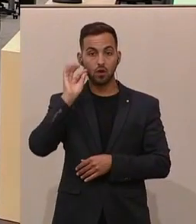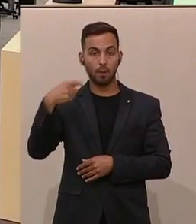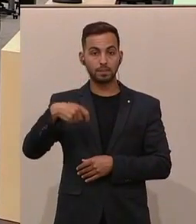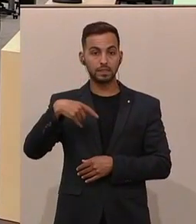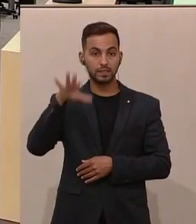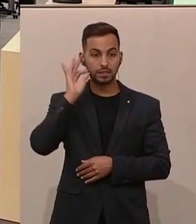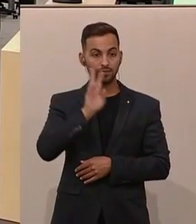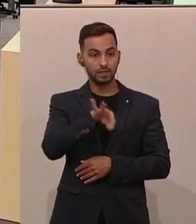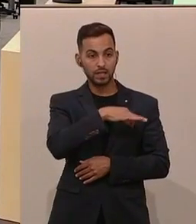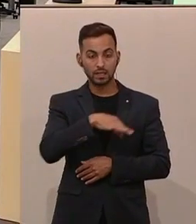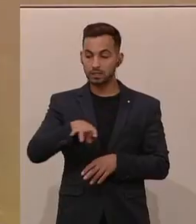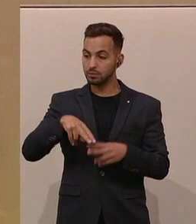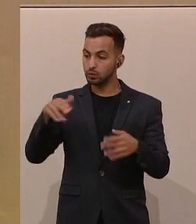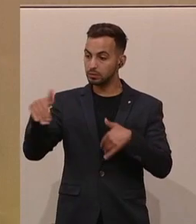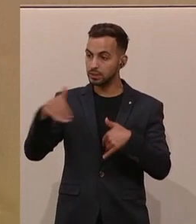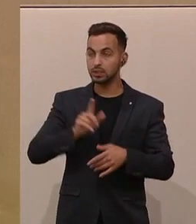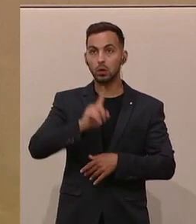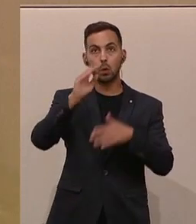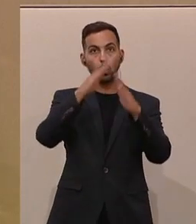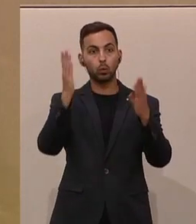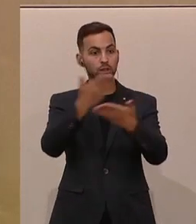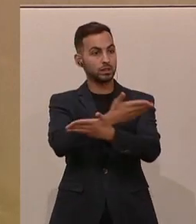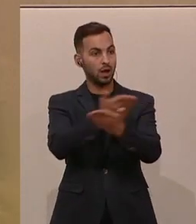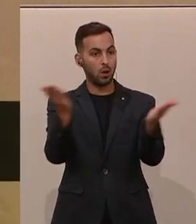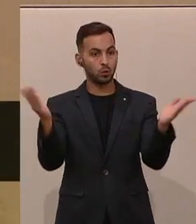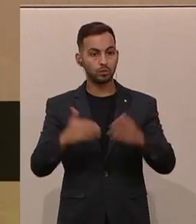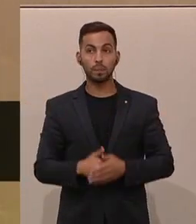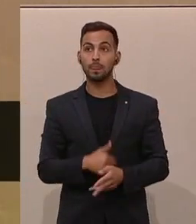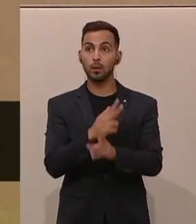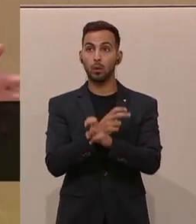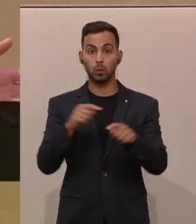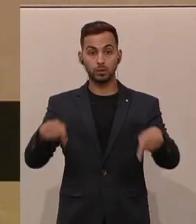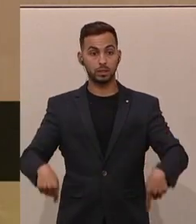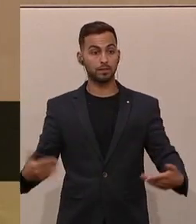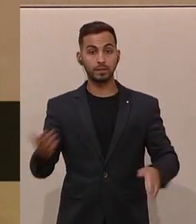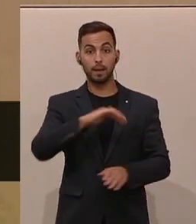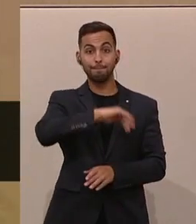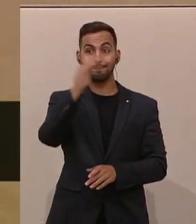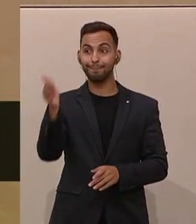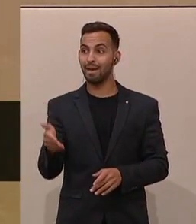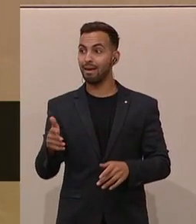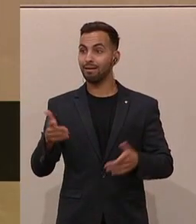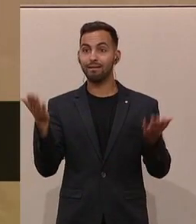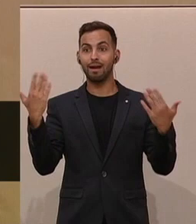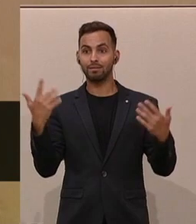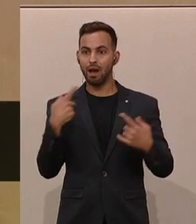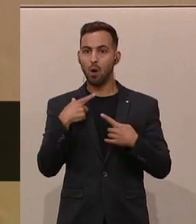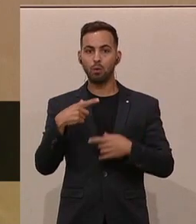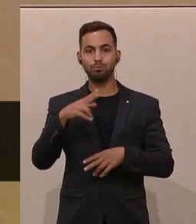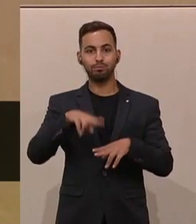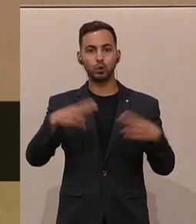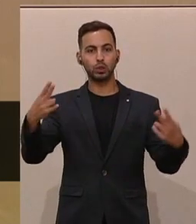Frau Bundesminister, Hohes Haus. Österreich ist ein Bergland und sogar in unserer Bundeshymne heißt es Land der